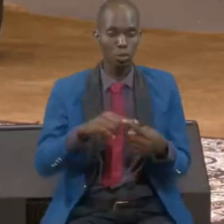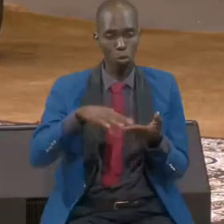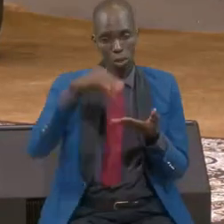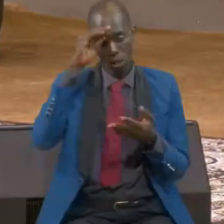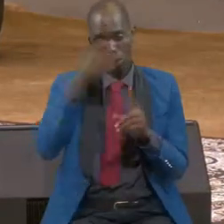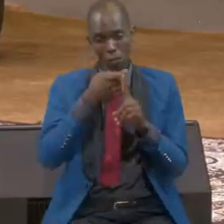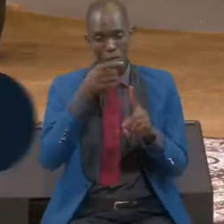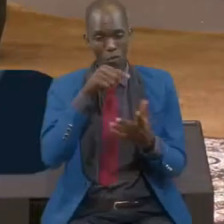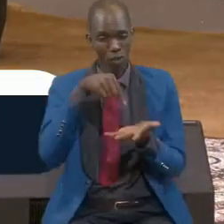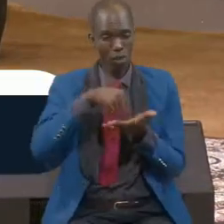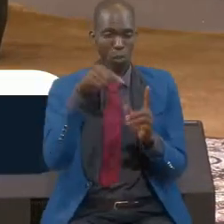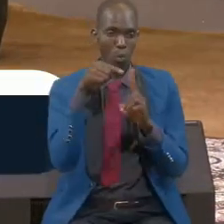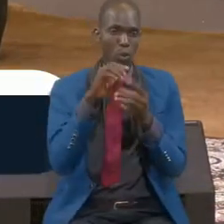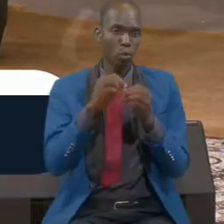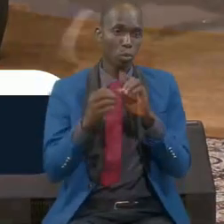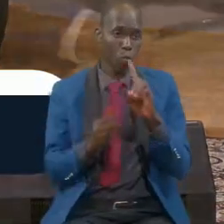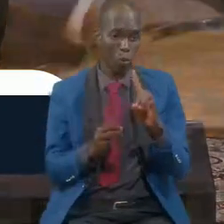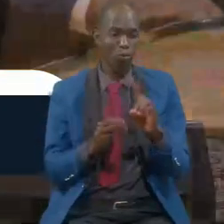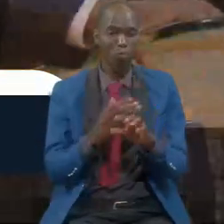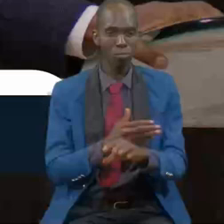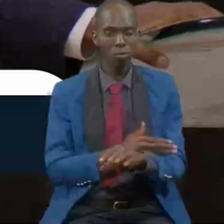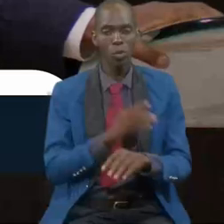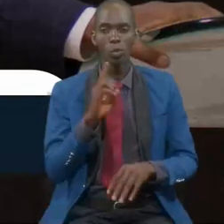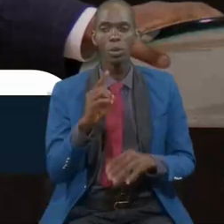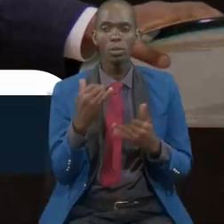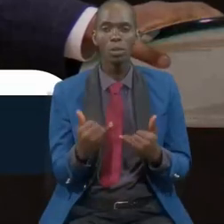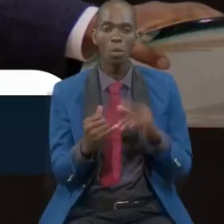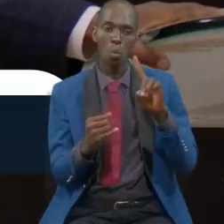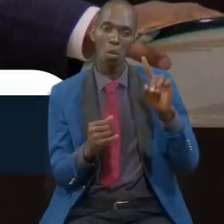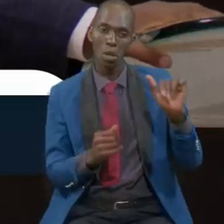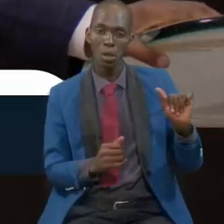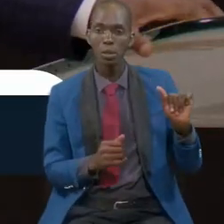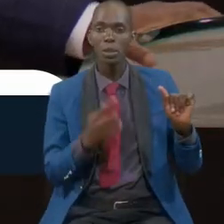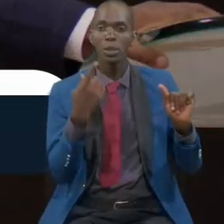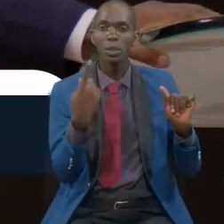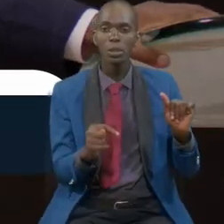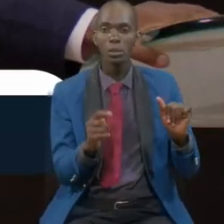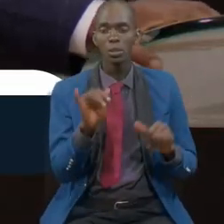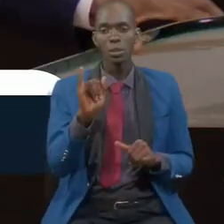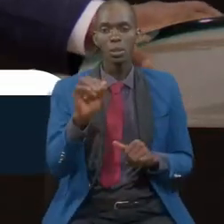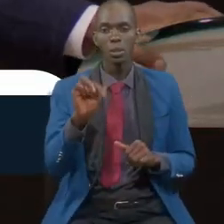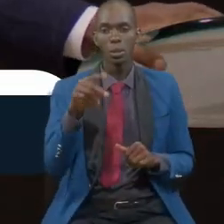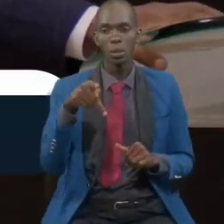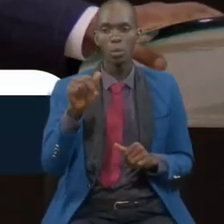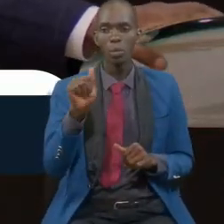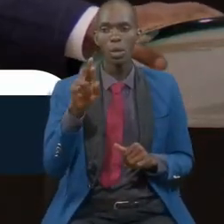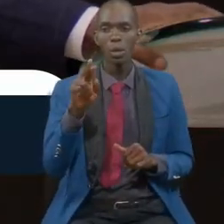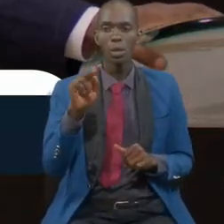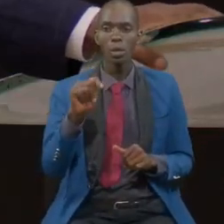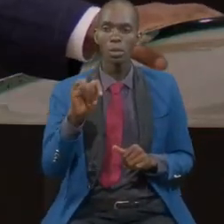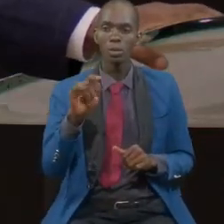ici. Sur le premier point, 1. L'impartialité de Christ dans son enseignement. 2.